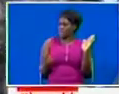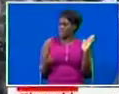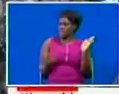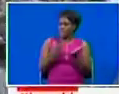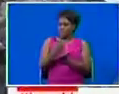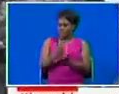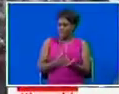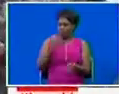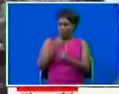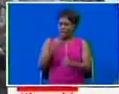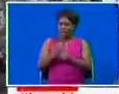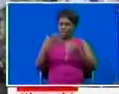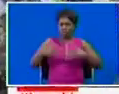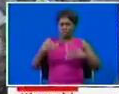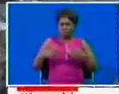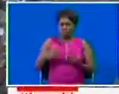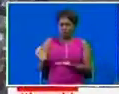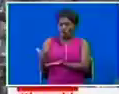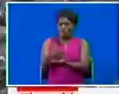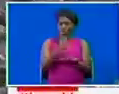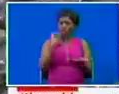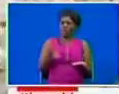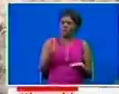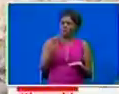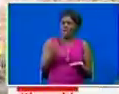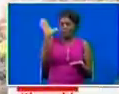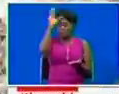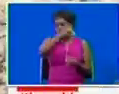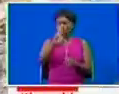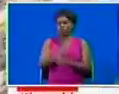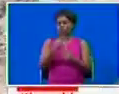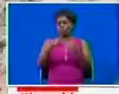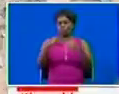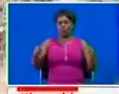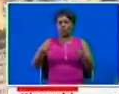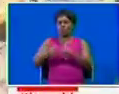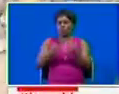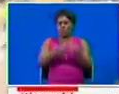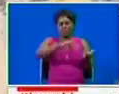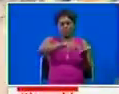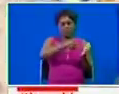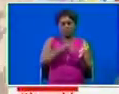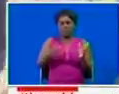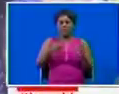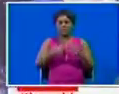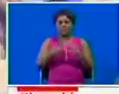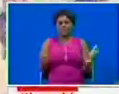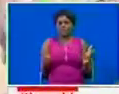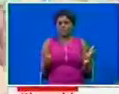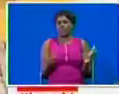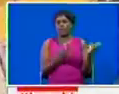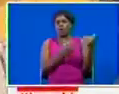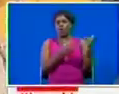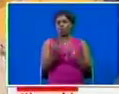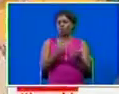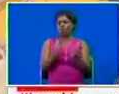baadhi ya wafanyikazi wanaohusika na uzoaji taka wanatumiwa na wapinzani wake kuharibu miradi ya maendeleo aliyoanzisha. Mutua anatarajiwa kupambana